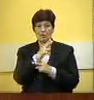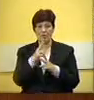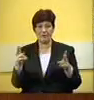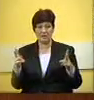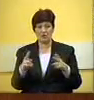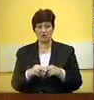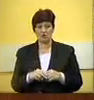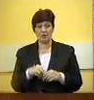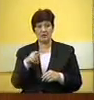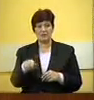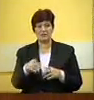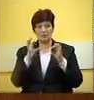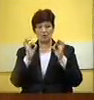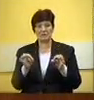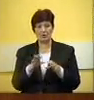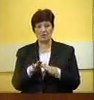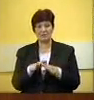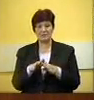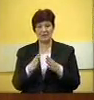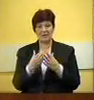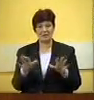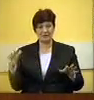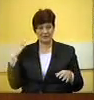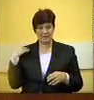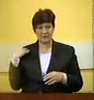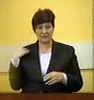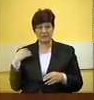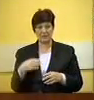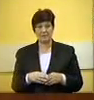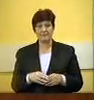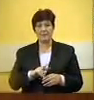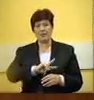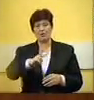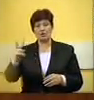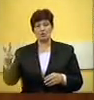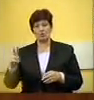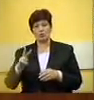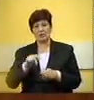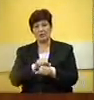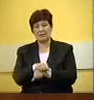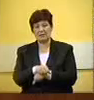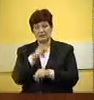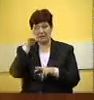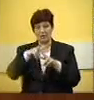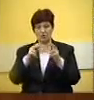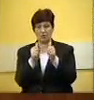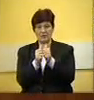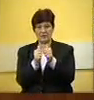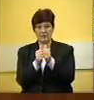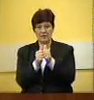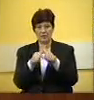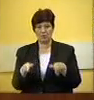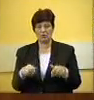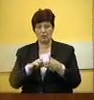važno. Jer ćemo time sigurno sistem rasteretiti određenih drugih pritisaka, jer ćemo rešavati zajedno